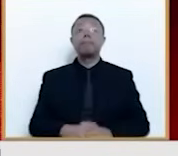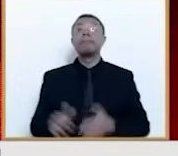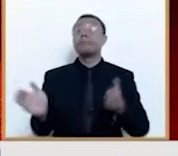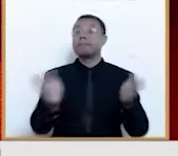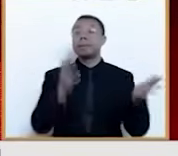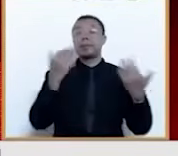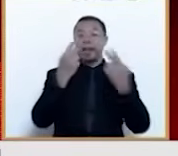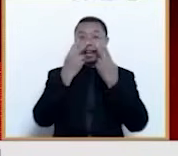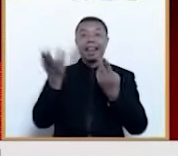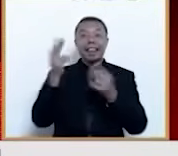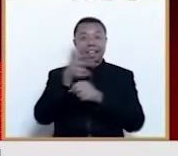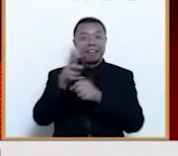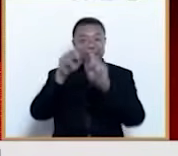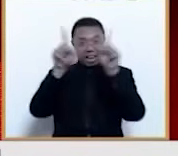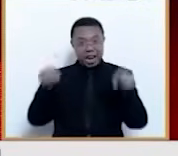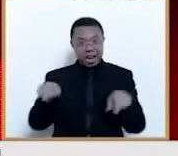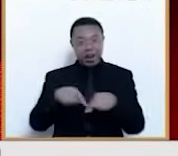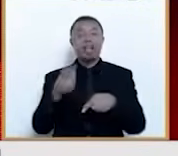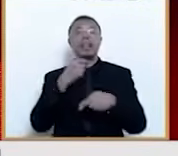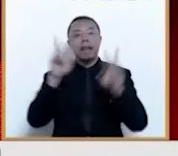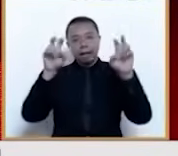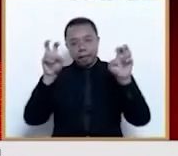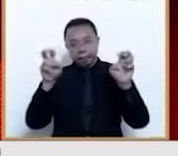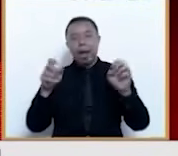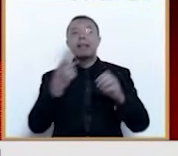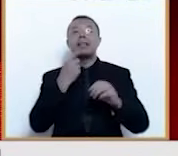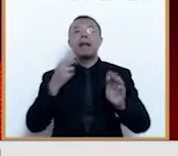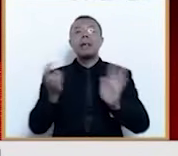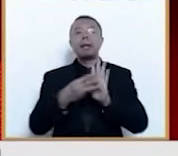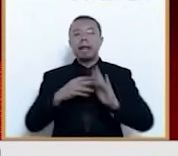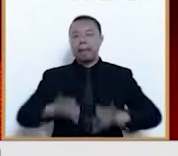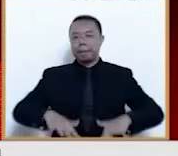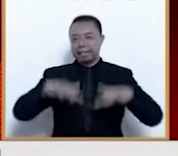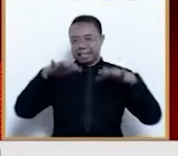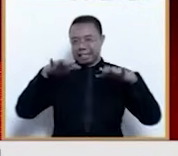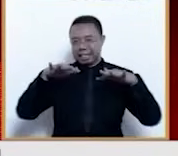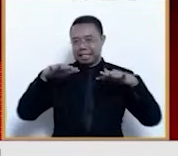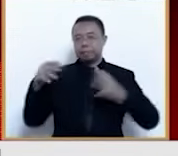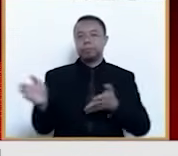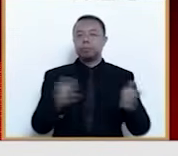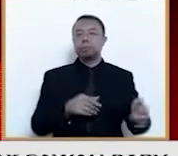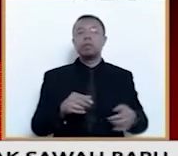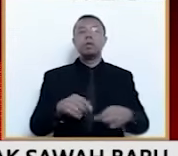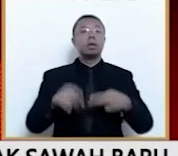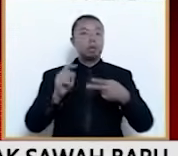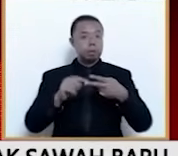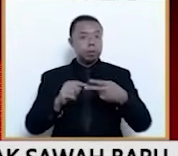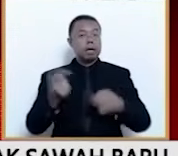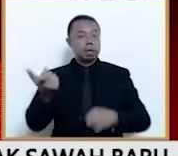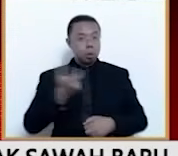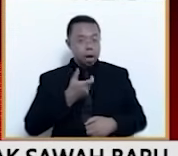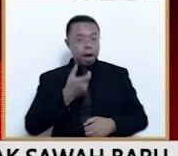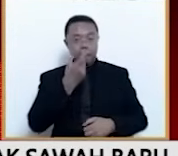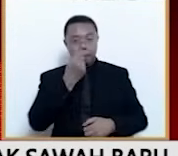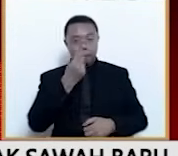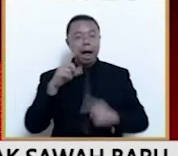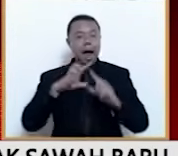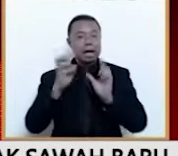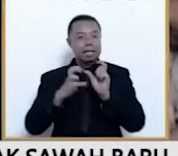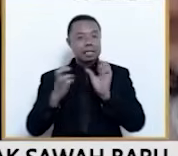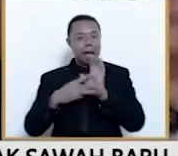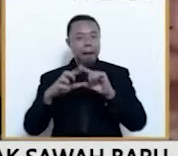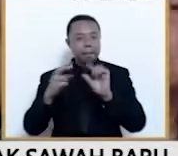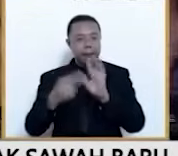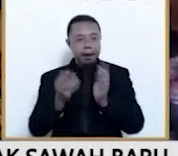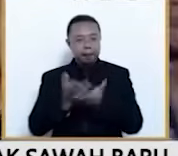Baik, kita sudah melihat video yang berkaitan dengan subtema yaitu penanganan banjir. Dan berikutnya kami juga mengundang Bapak Arisman untuk